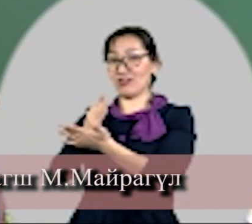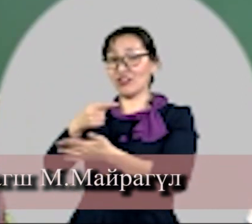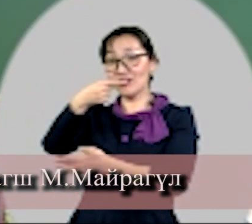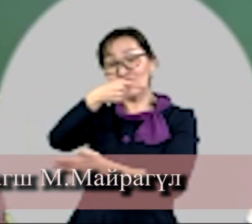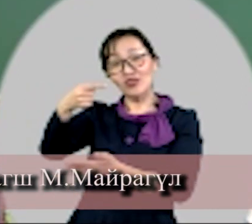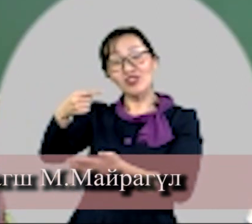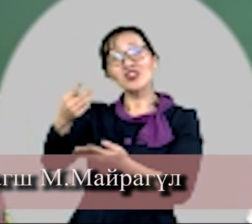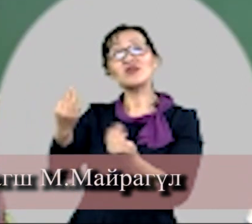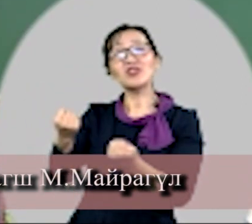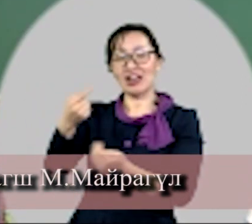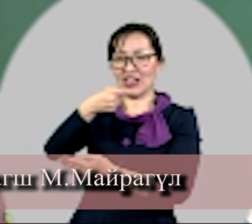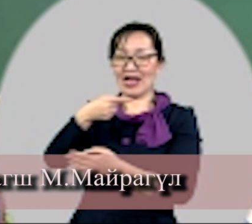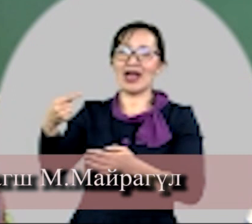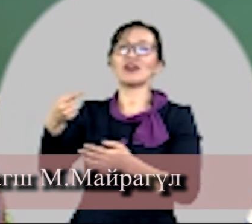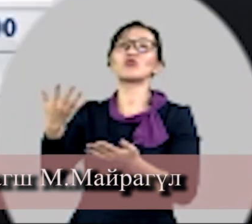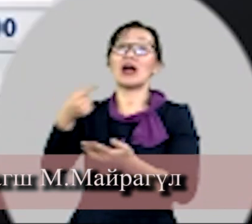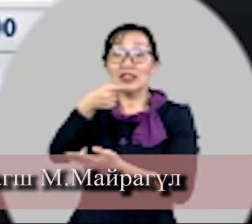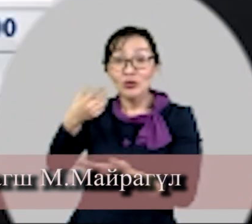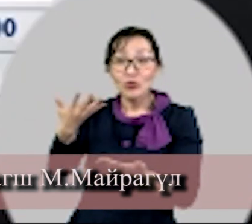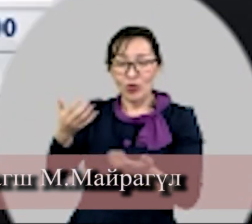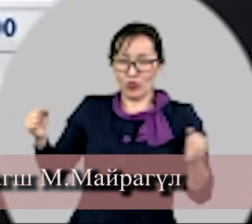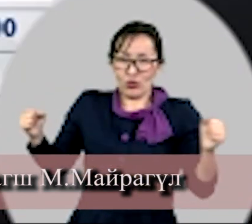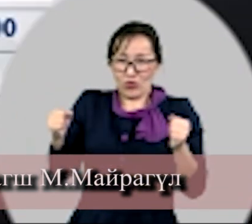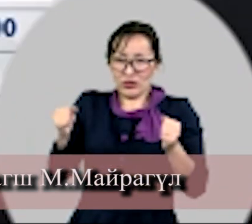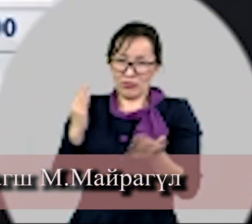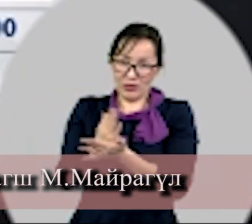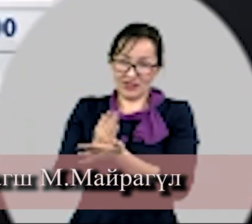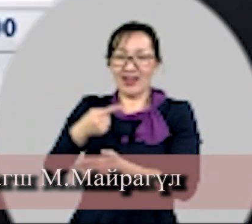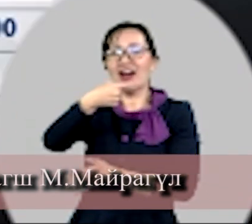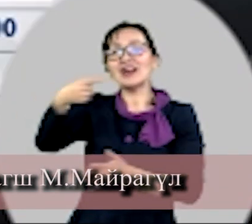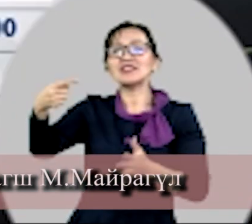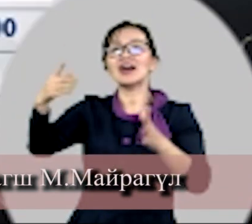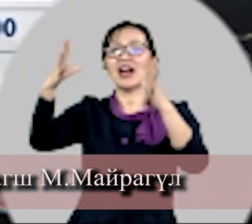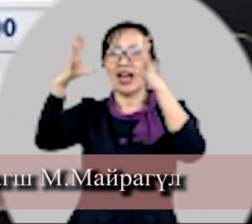бастады, жылы бастады. Яғни температура көтеріле бастады.